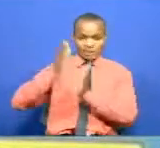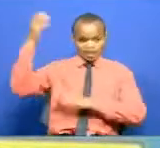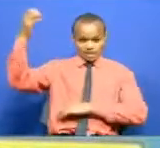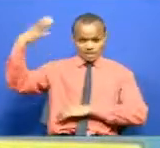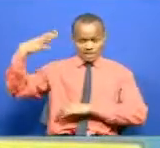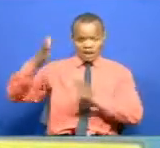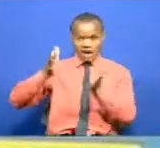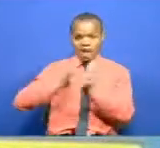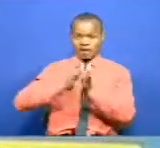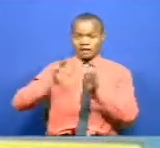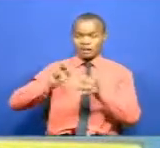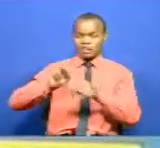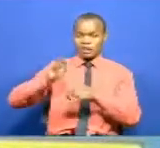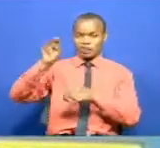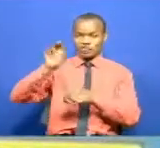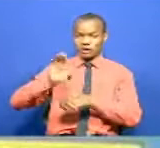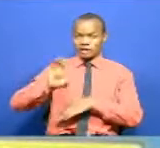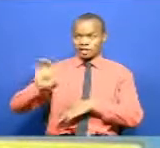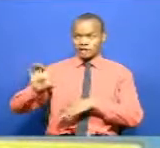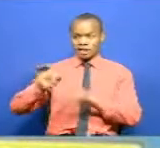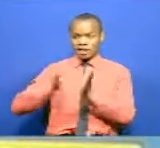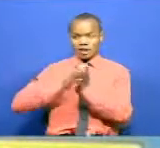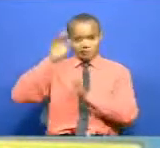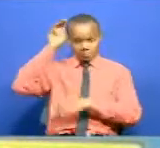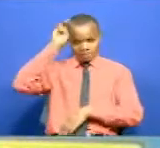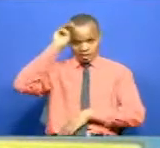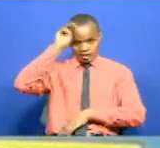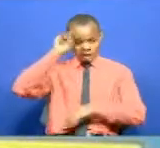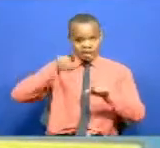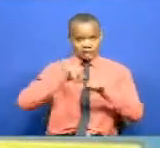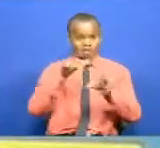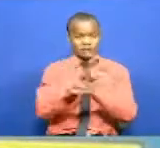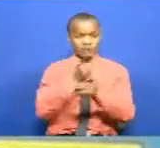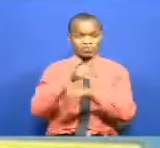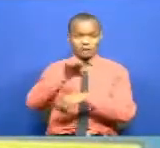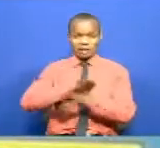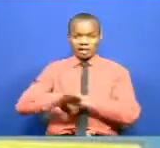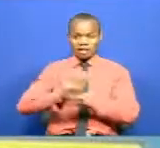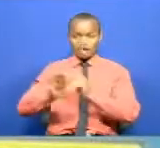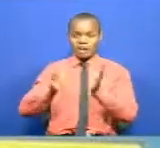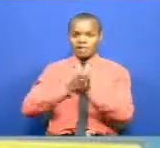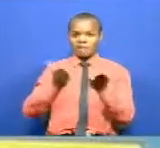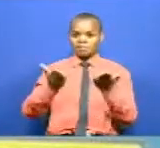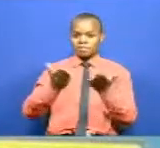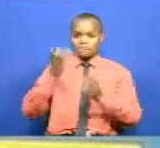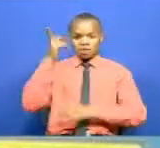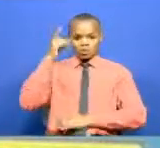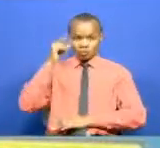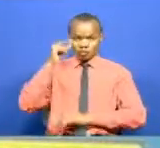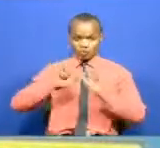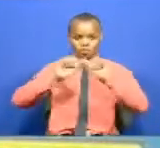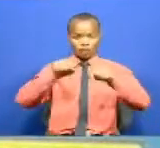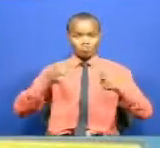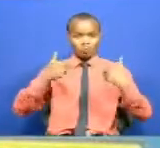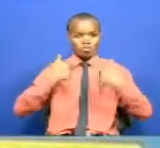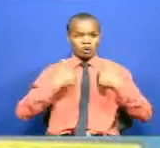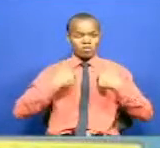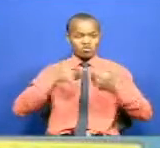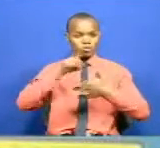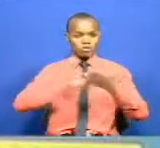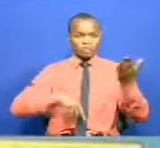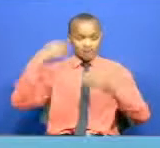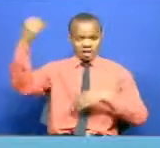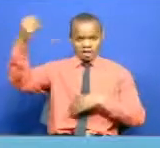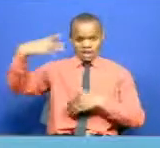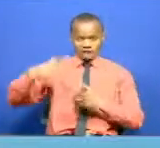nchi, maeneo ya Mandera, Wajia na viungani mwake, na hadi katika sehemu za ukanda wa pwani tutarajie kuwepo kwa vipindi vya jua.